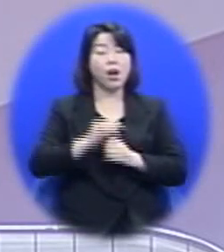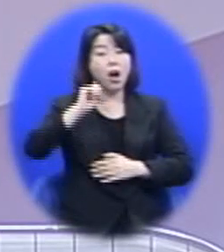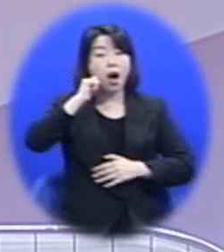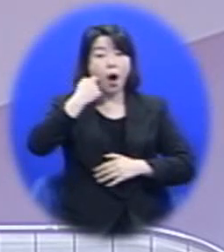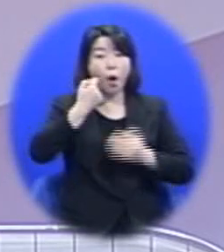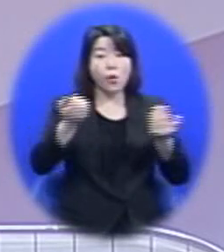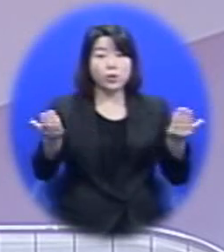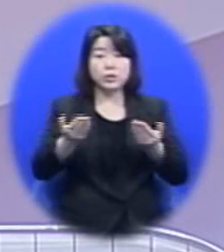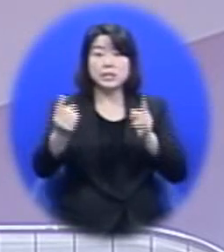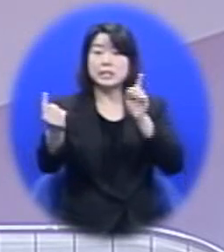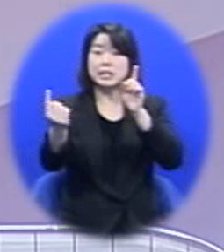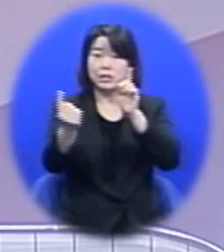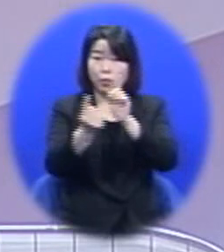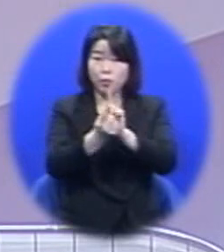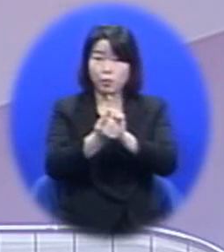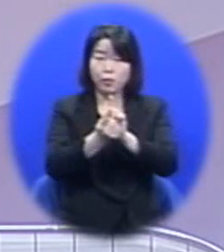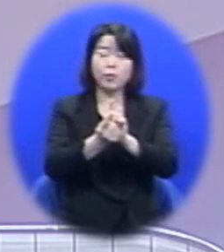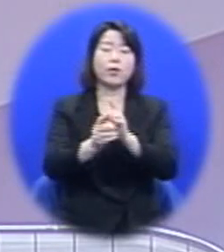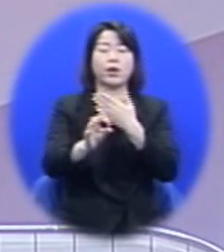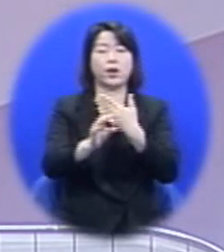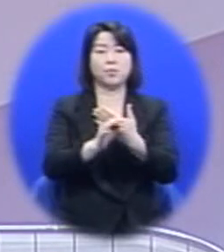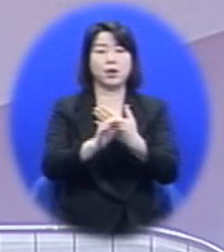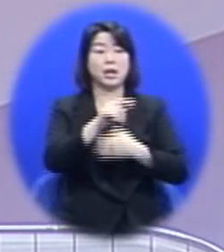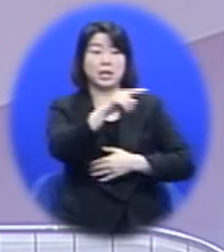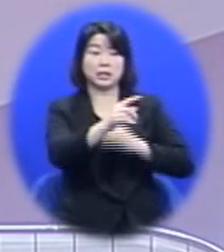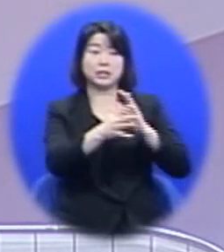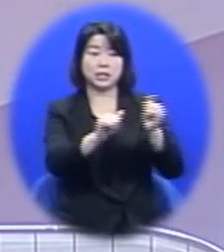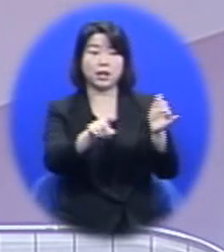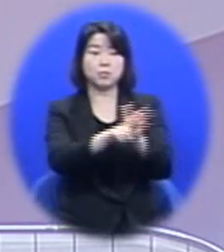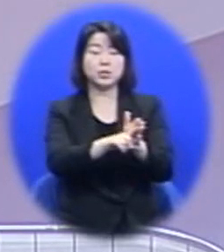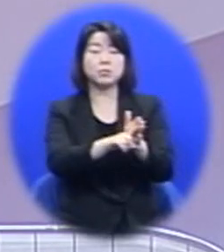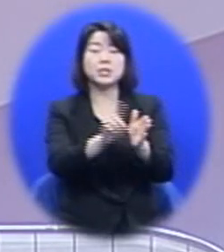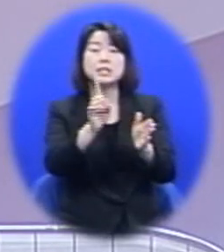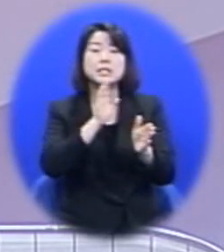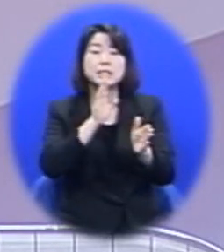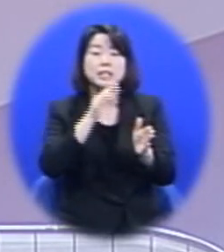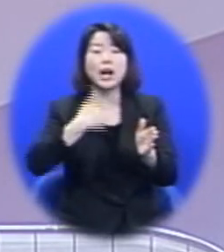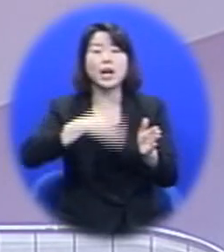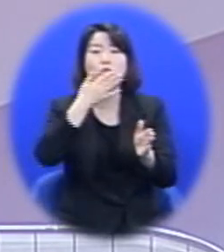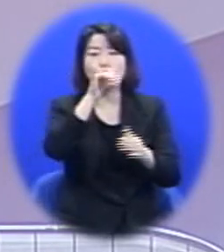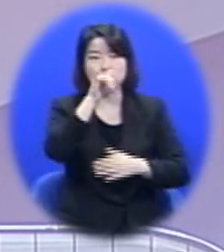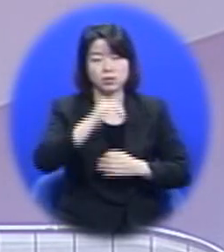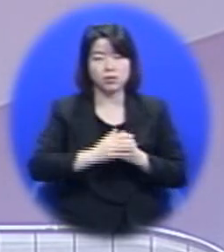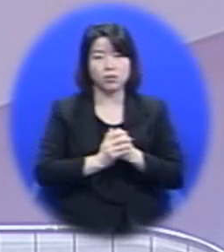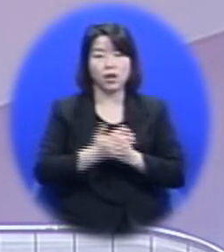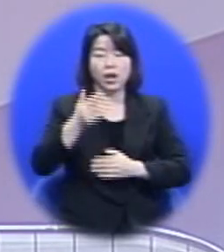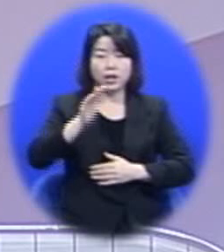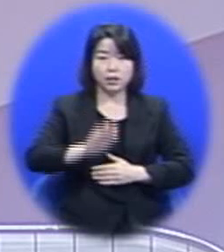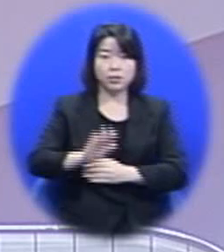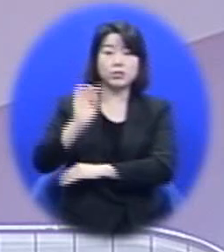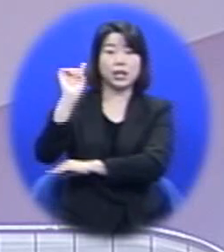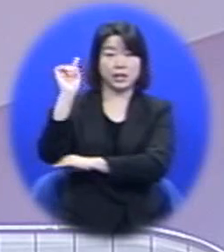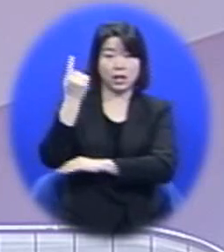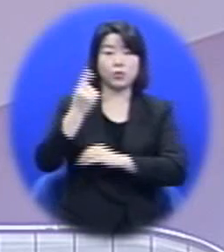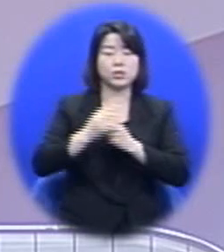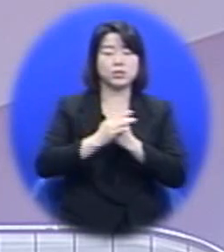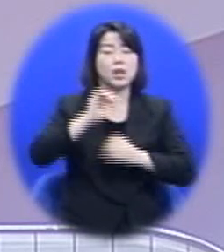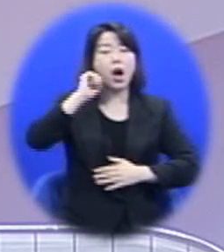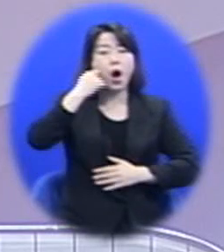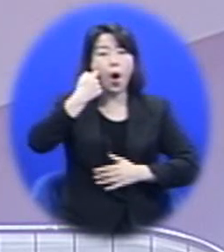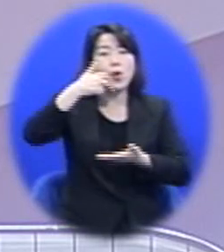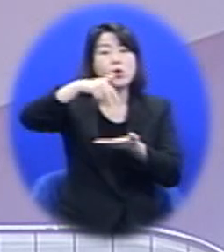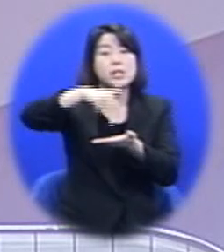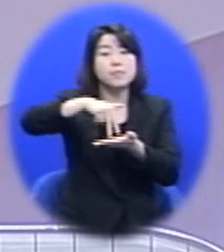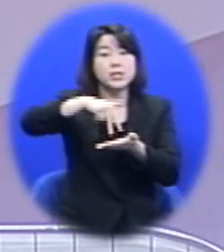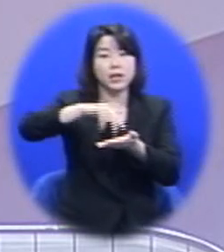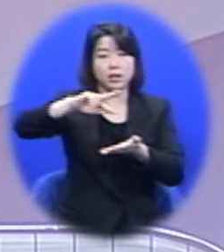어려운 일이 닥쳐보아야 그 사람의 믿음이 진짜 어떤 믿음인지 드러나는 겁니다. 그런데 다윗은 어려운